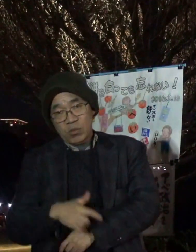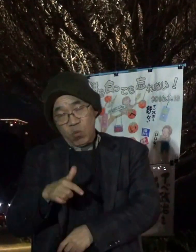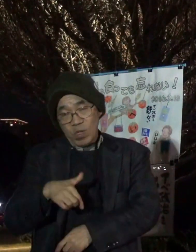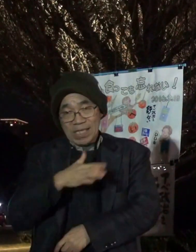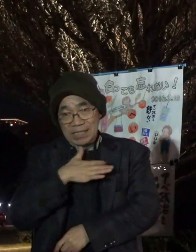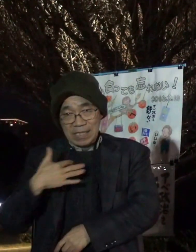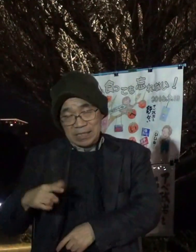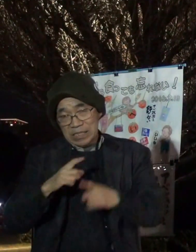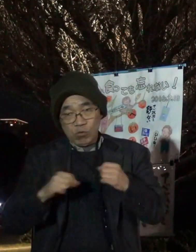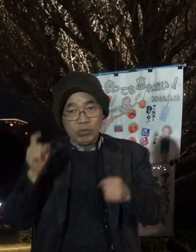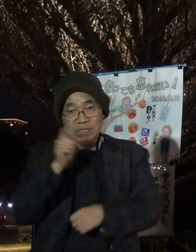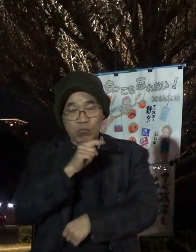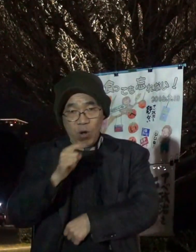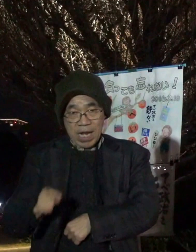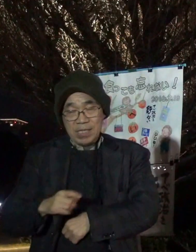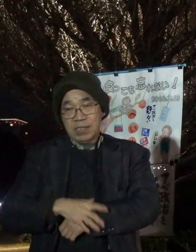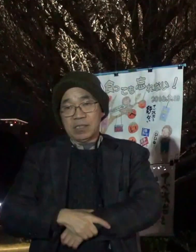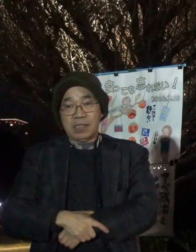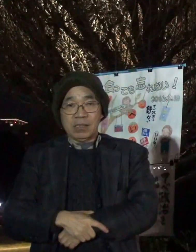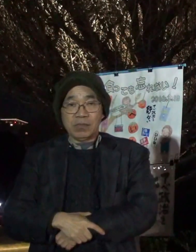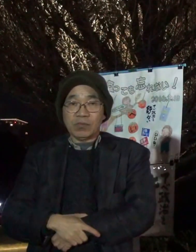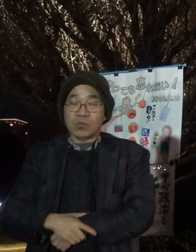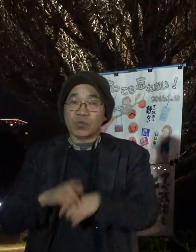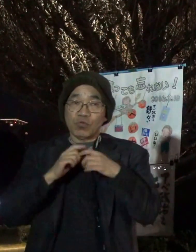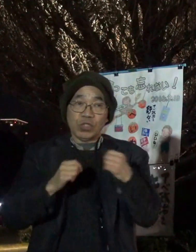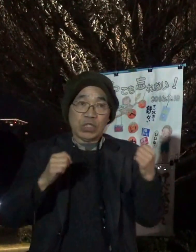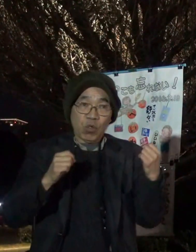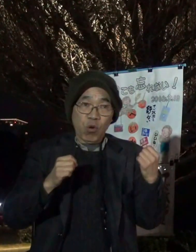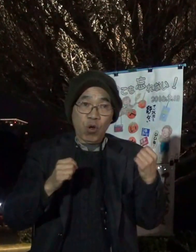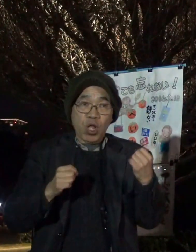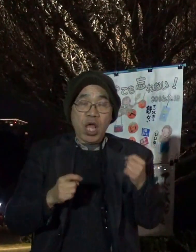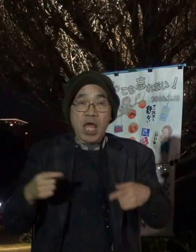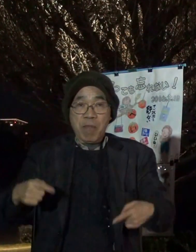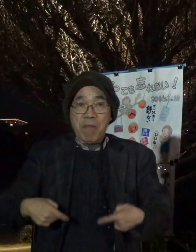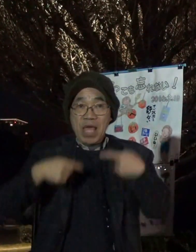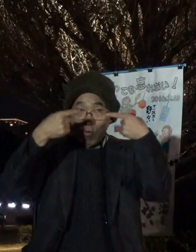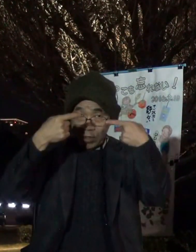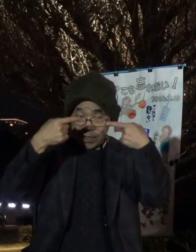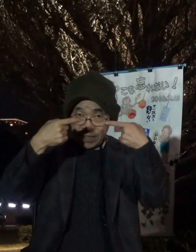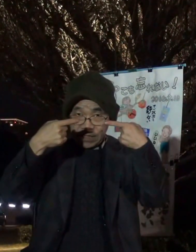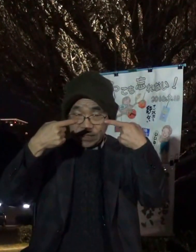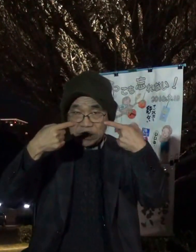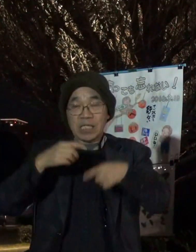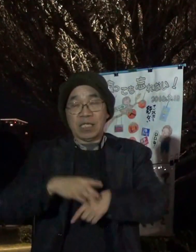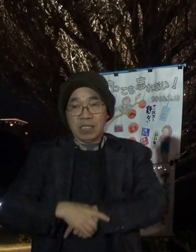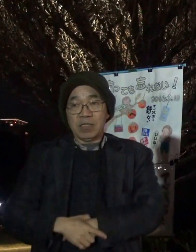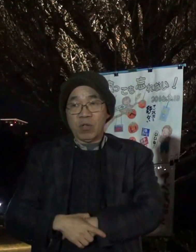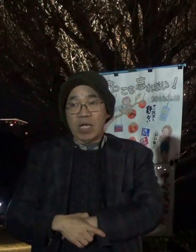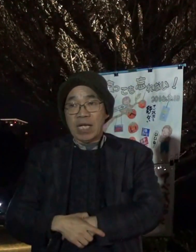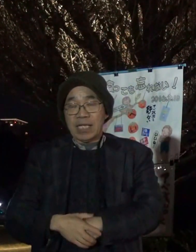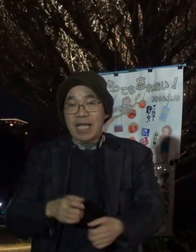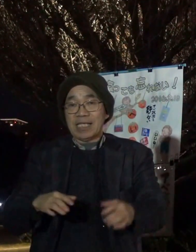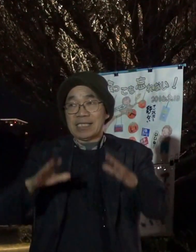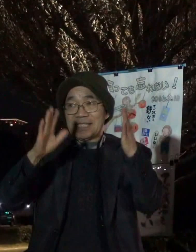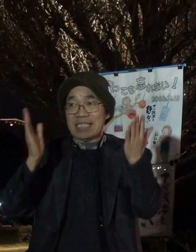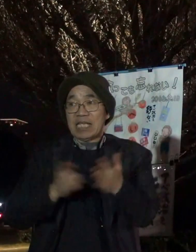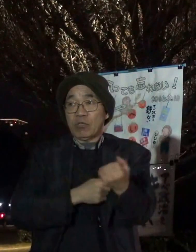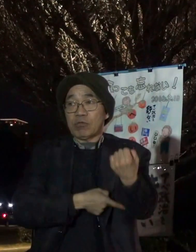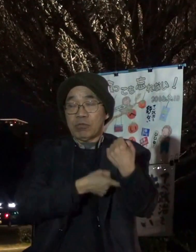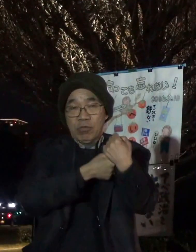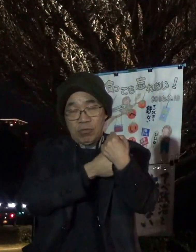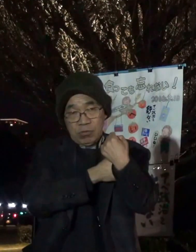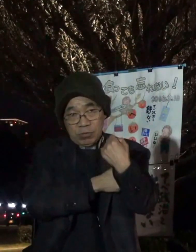私たち日本人は国の名誉にかけ全力を挙げてこれら